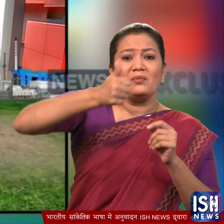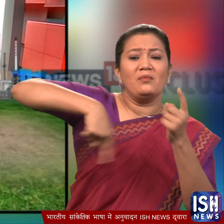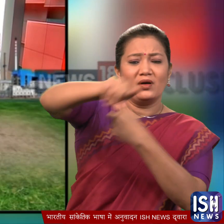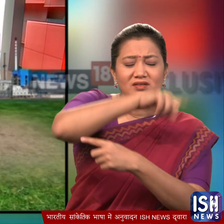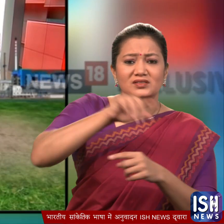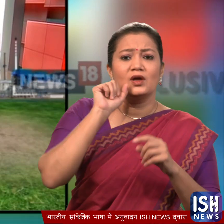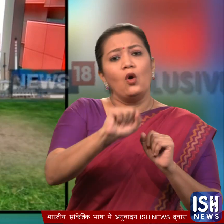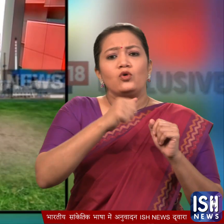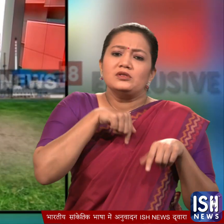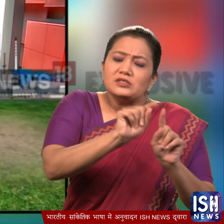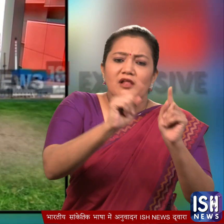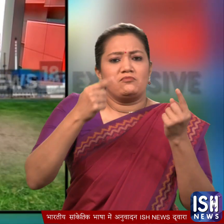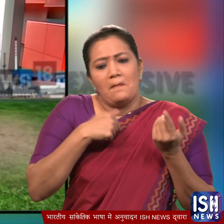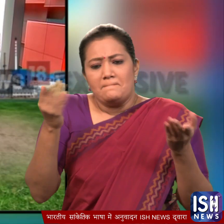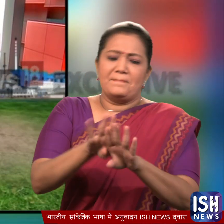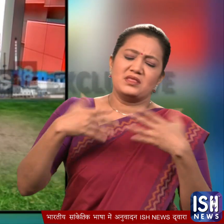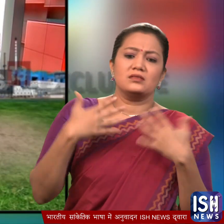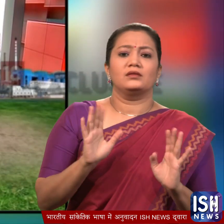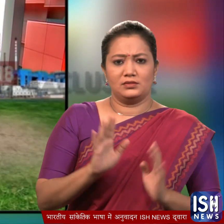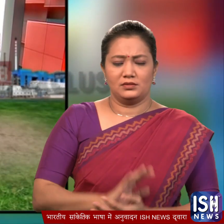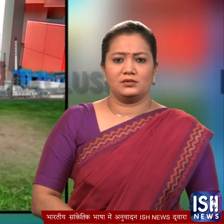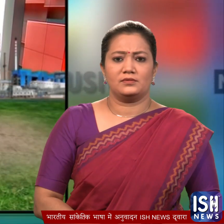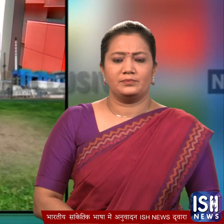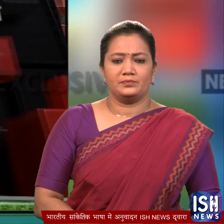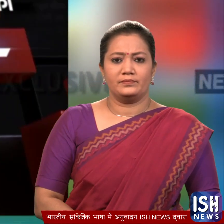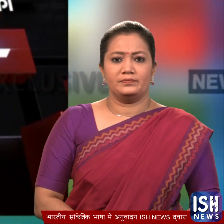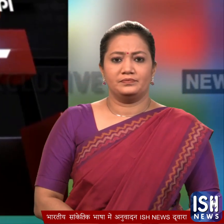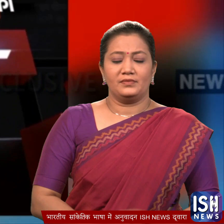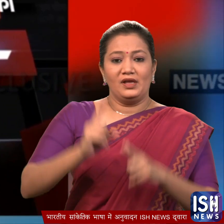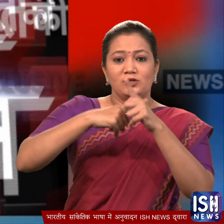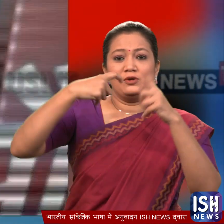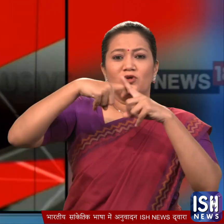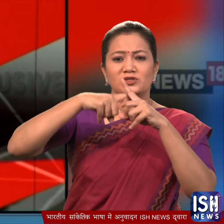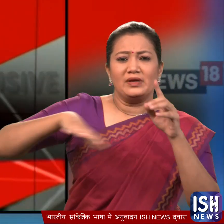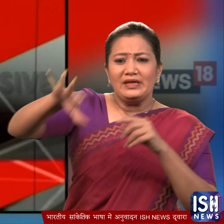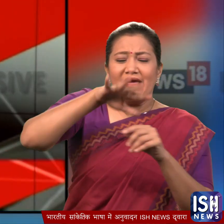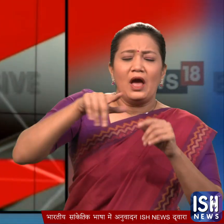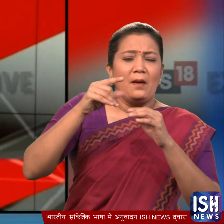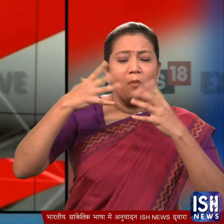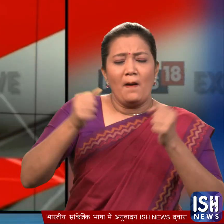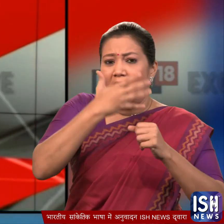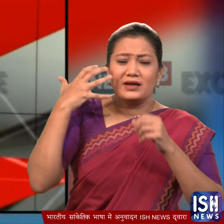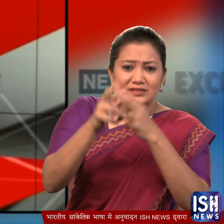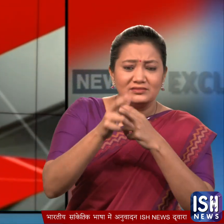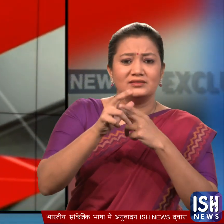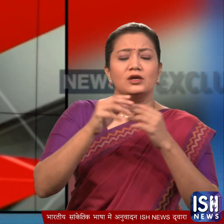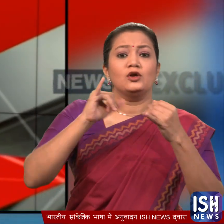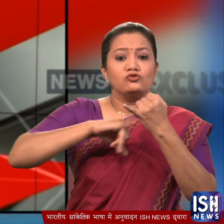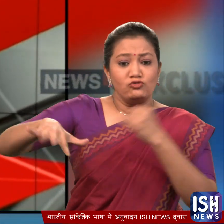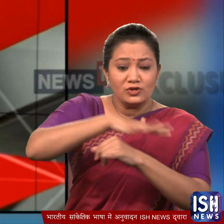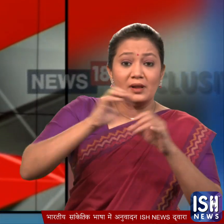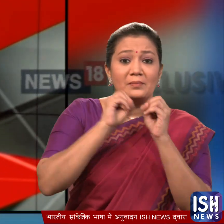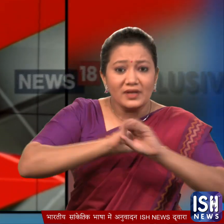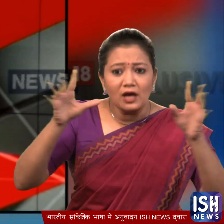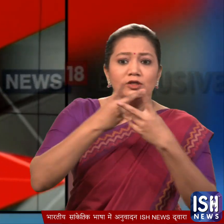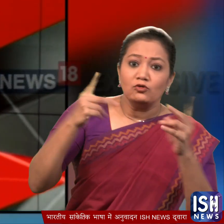के मालिकों ने अपनी मर्जी से उन्हें बंद करने का फैसला लिया। जम्मू कश्मीर का माहौल खराब करने के लिए आतंकी संगठन सोशल